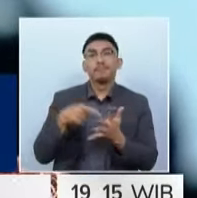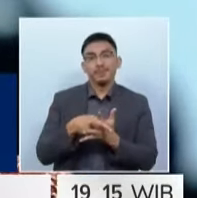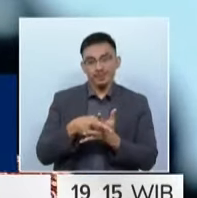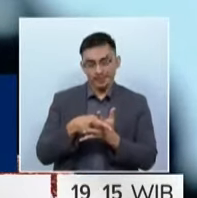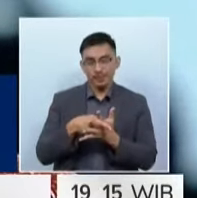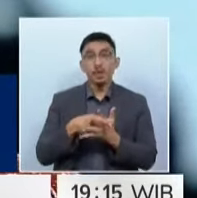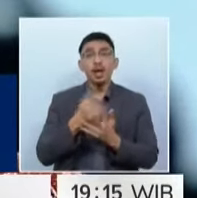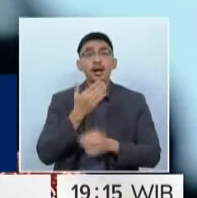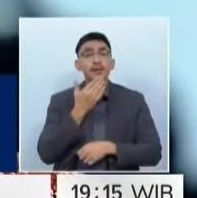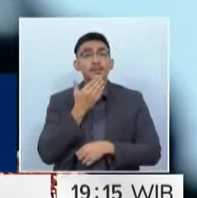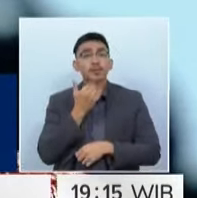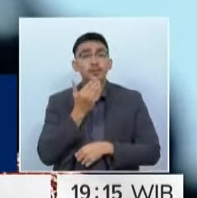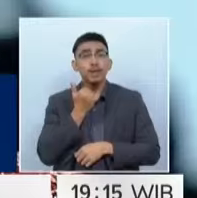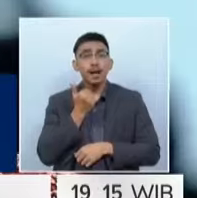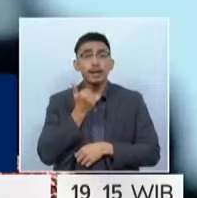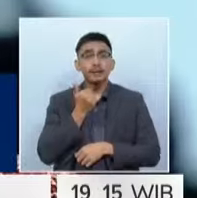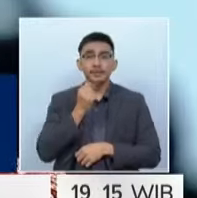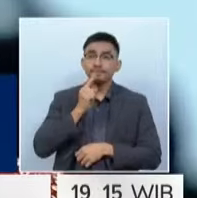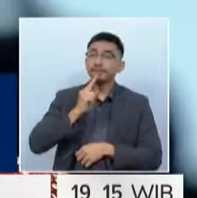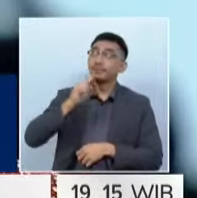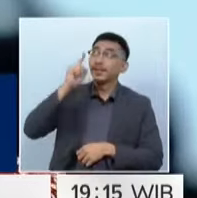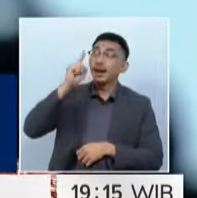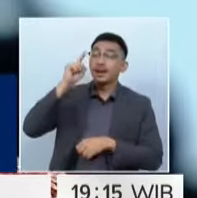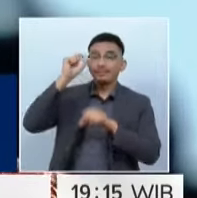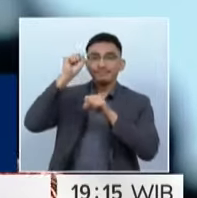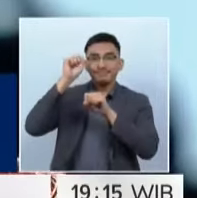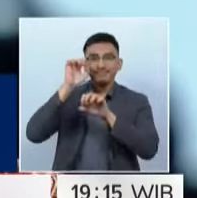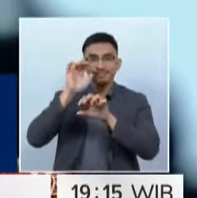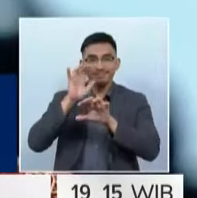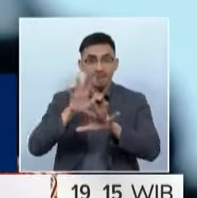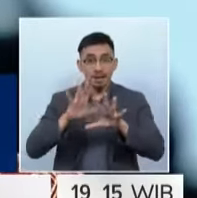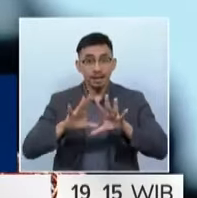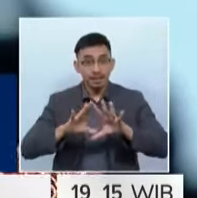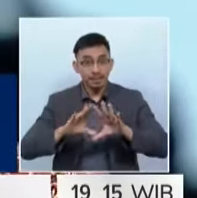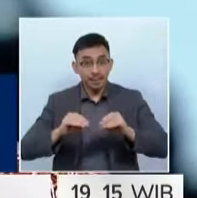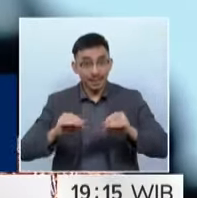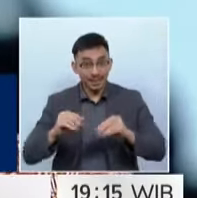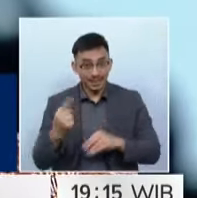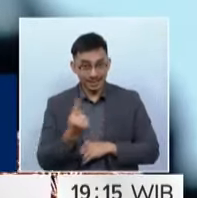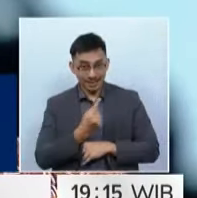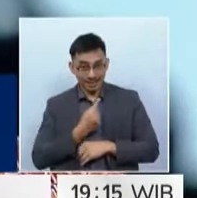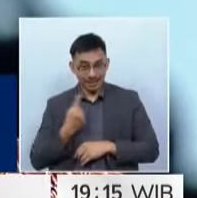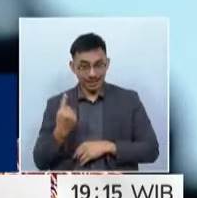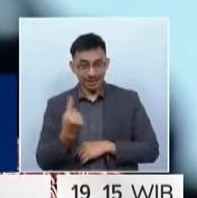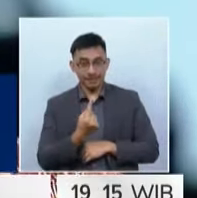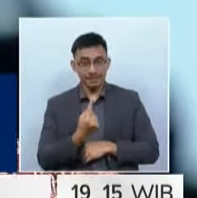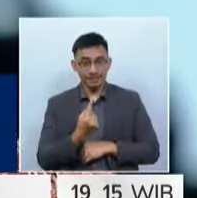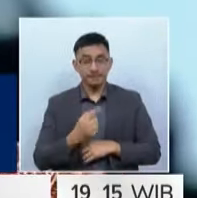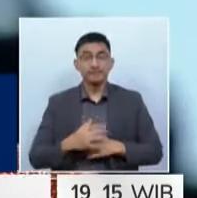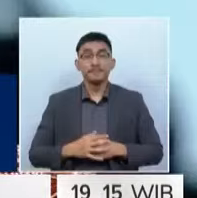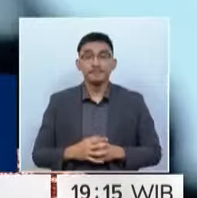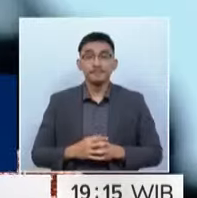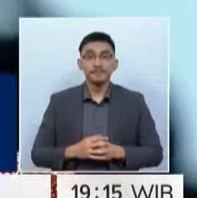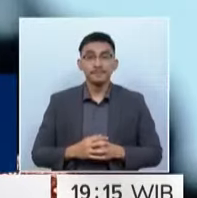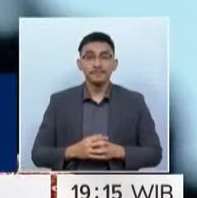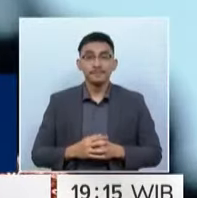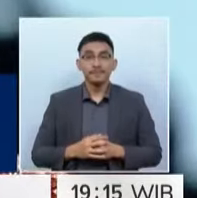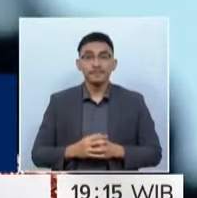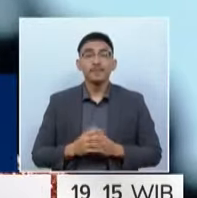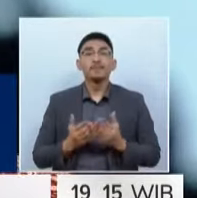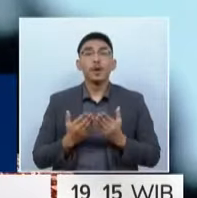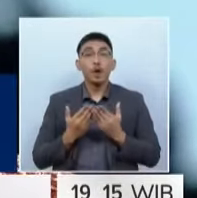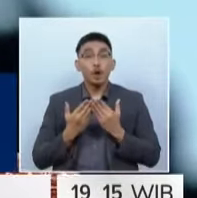mendapatkan Rida dan mendapatkan rahmat dari Allah subhanahu wa taala Tuhan yang maha Amin berdoa sesuai dengan agama dan